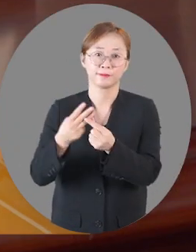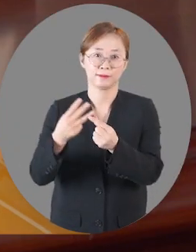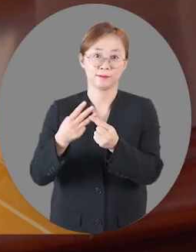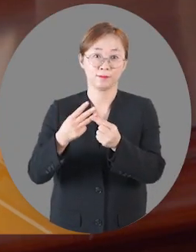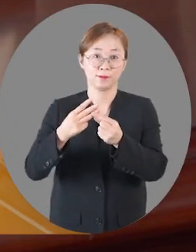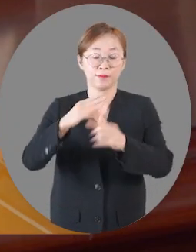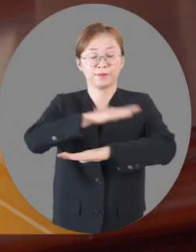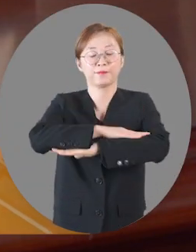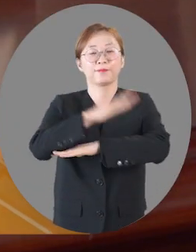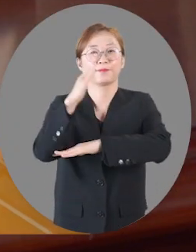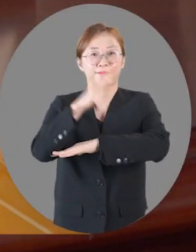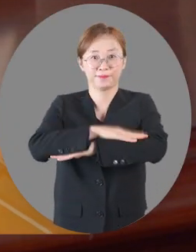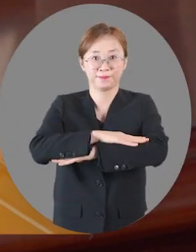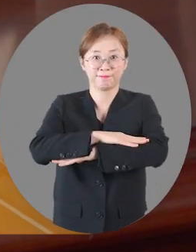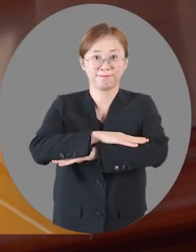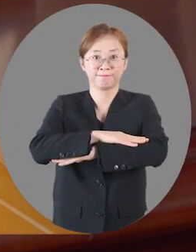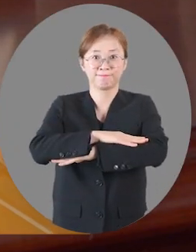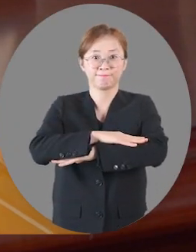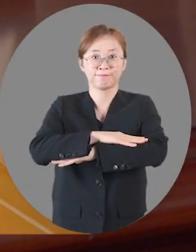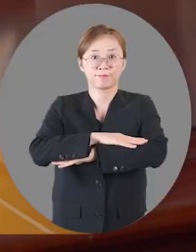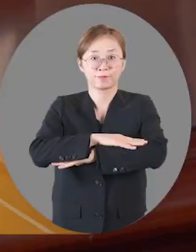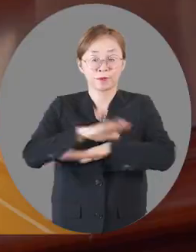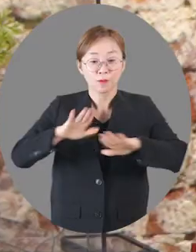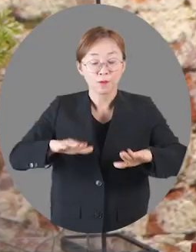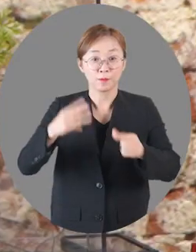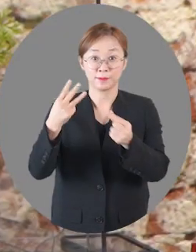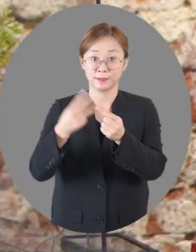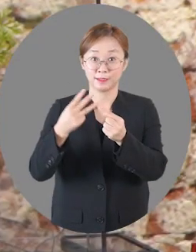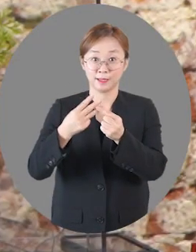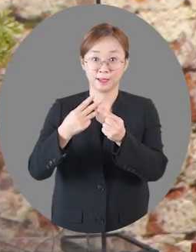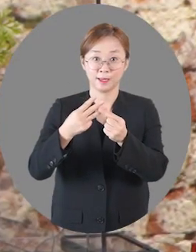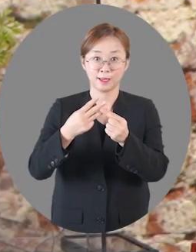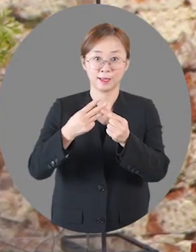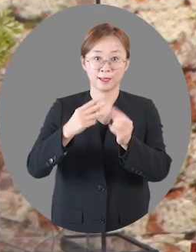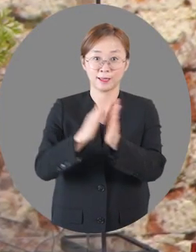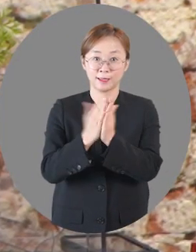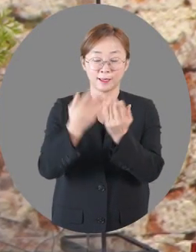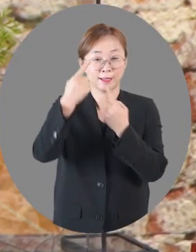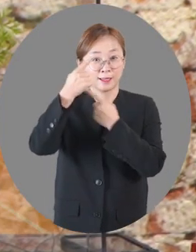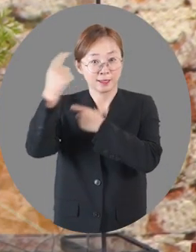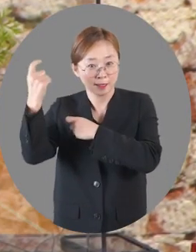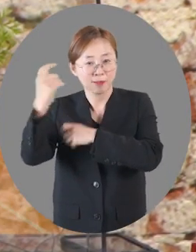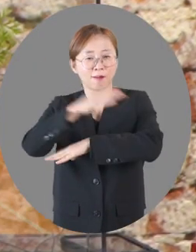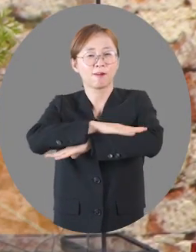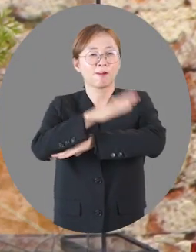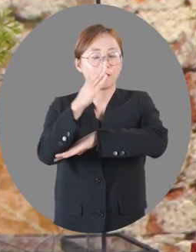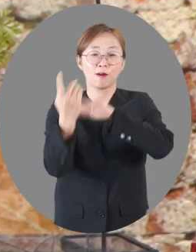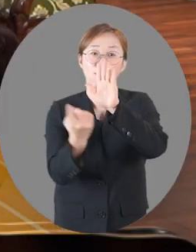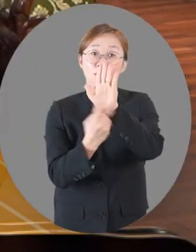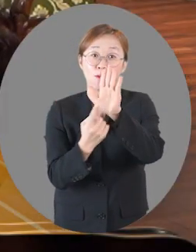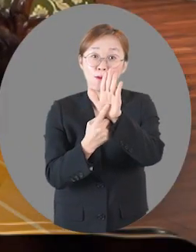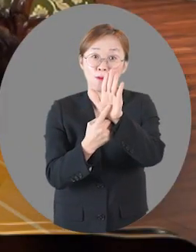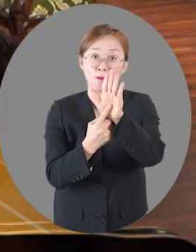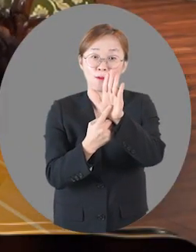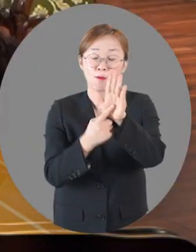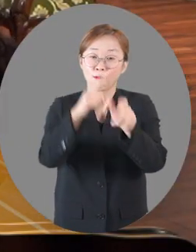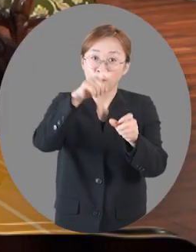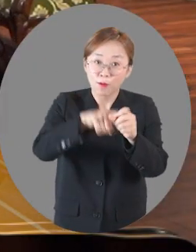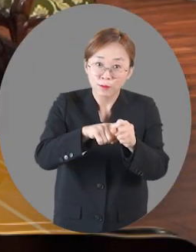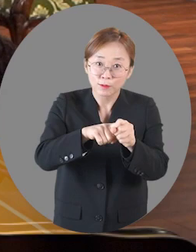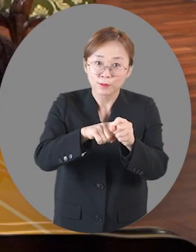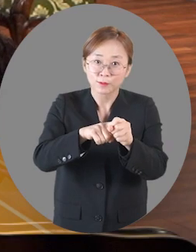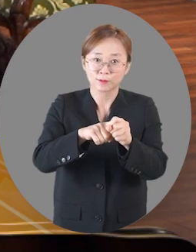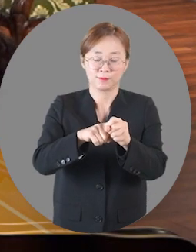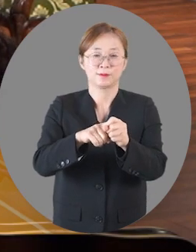번째 도서가 지난달 발간됐는데요. 공주가 좋다 3권 발간 기념 및 홍보를 위해 공주시가